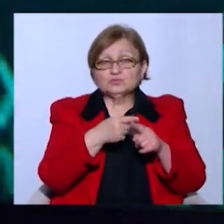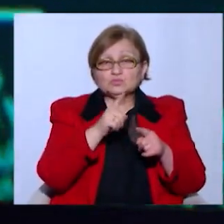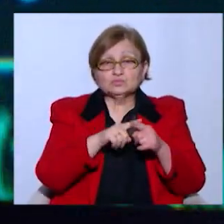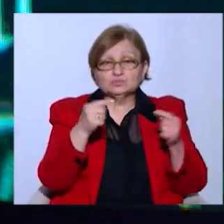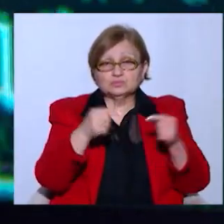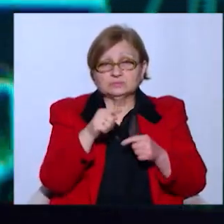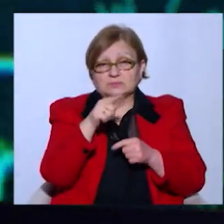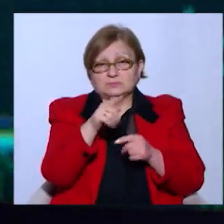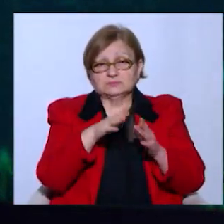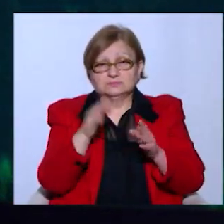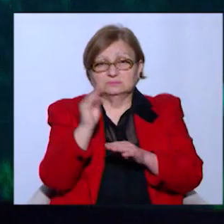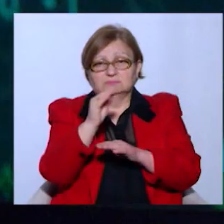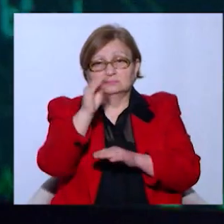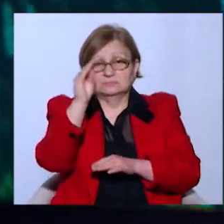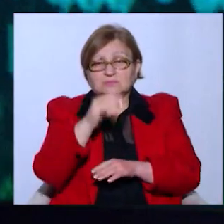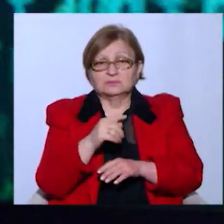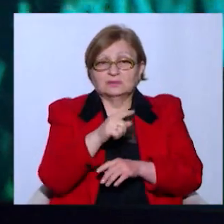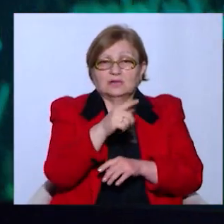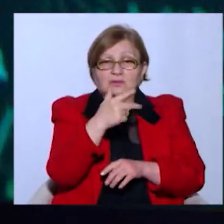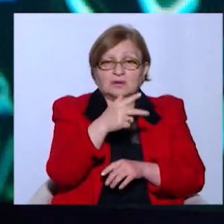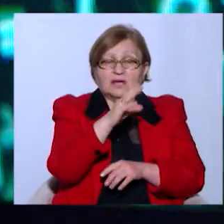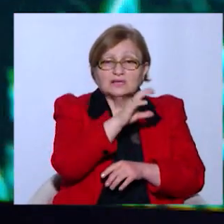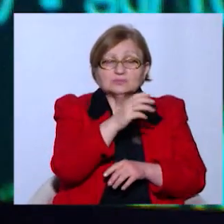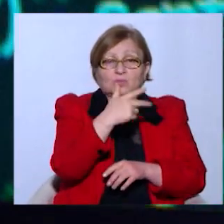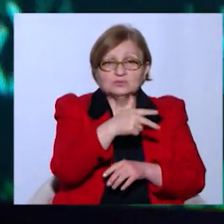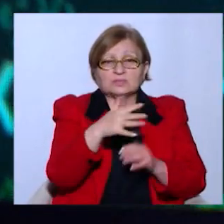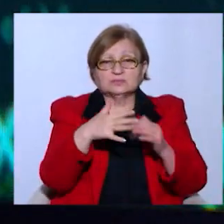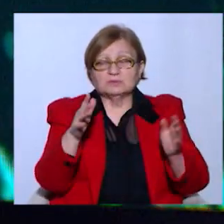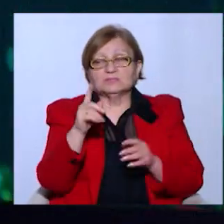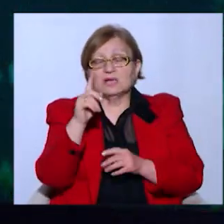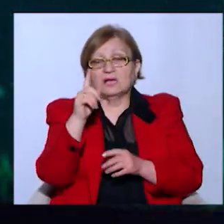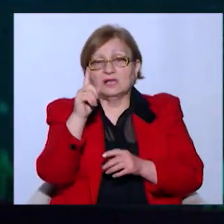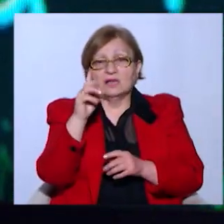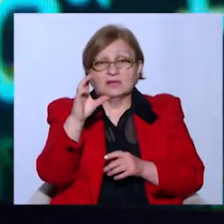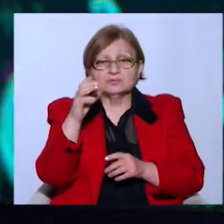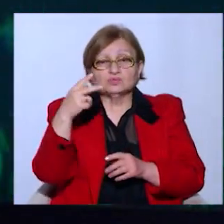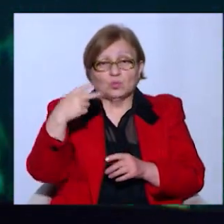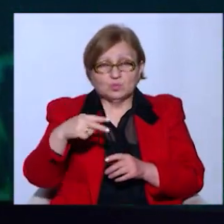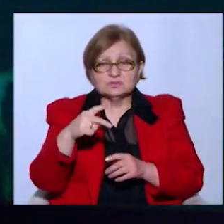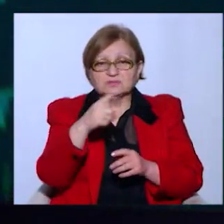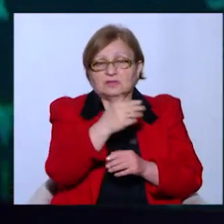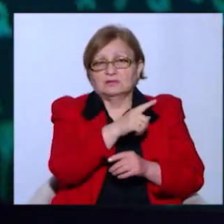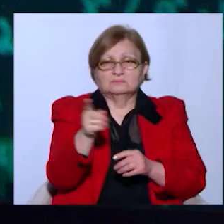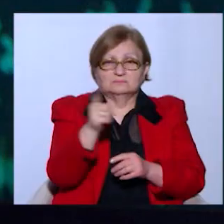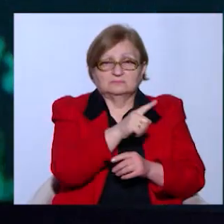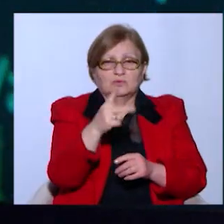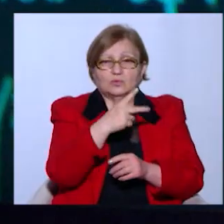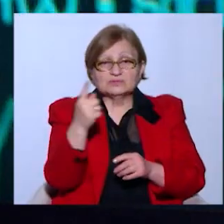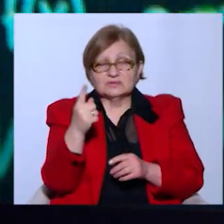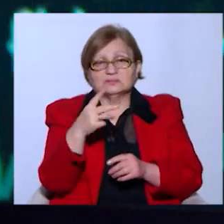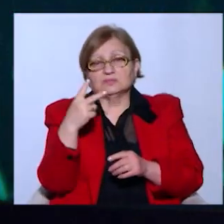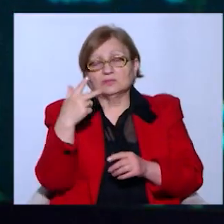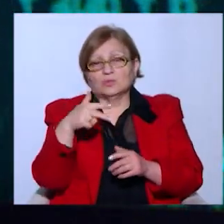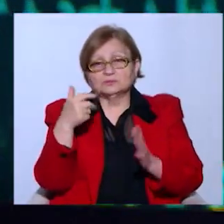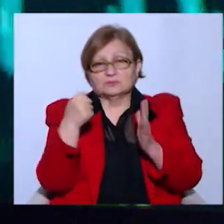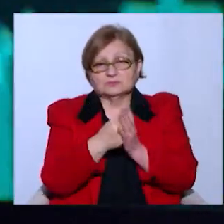რაც რამდენითაც ეს 30 მეტია ეს 20-ზე, ანუ ზუსტად იმ წევრების ჯამი, 21-დან 30